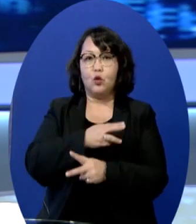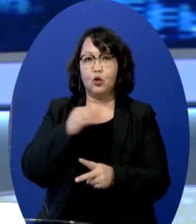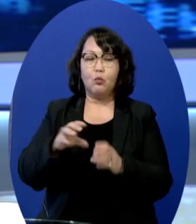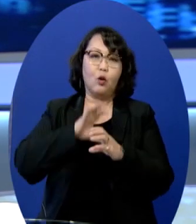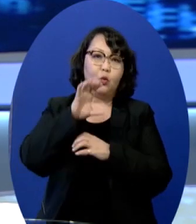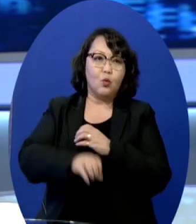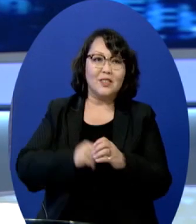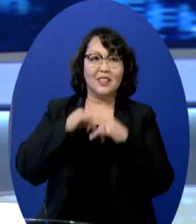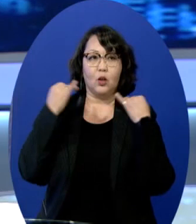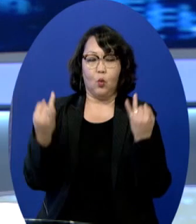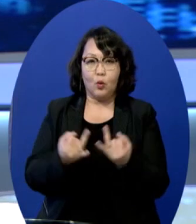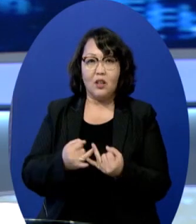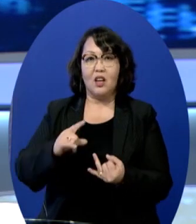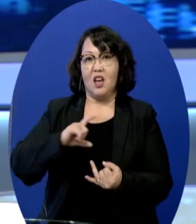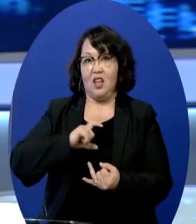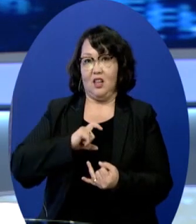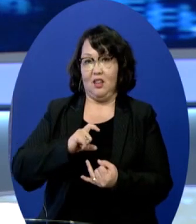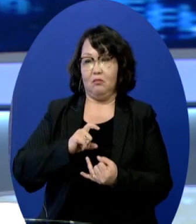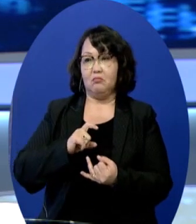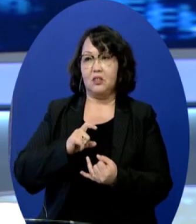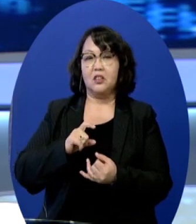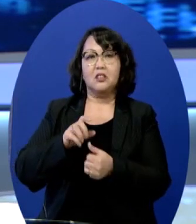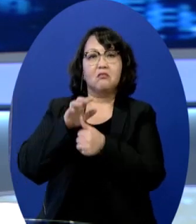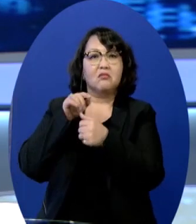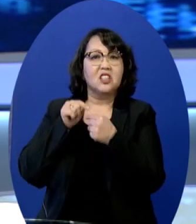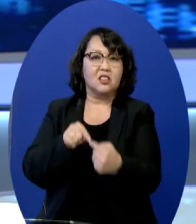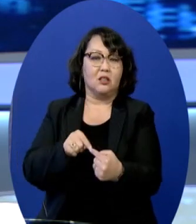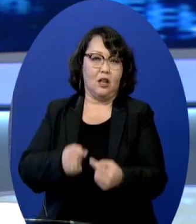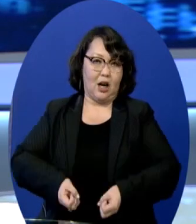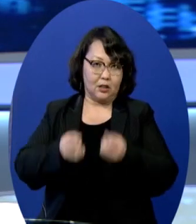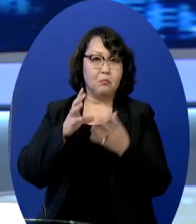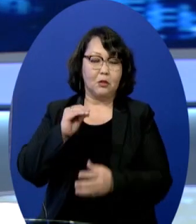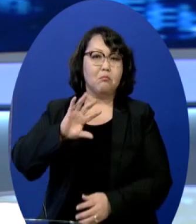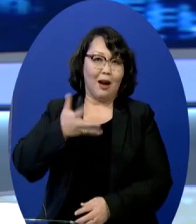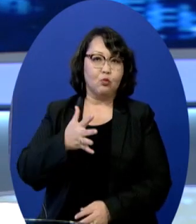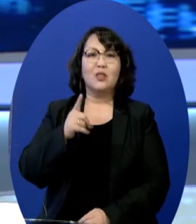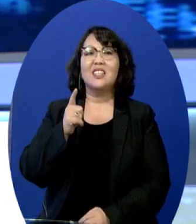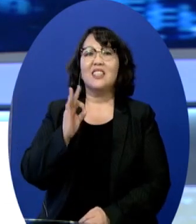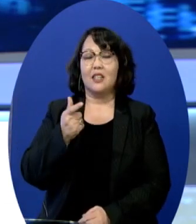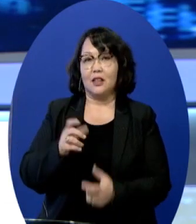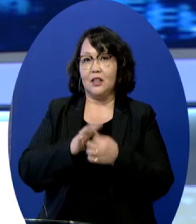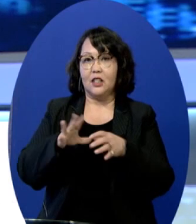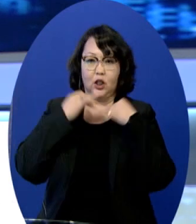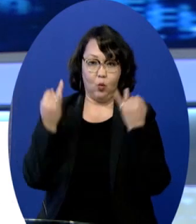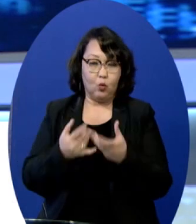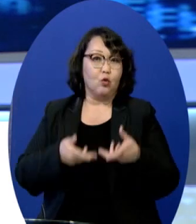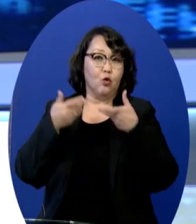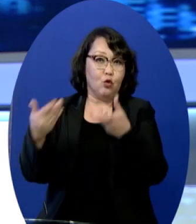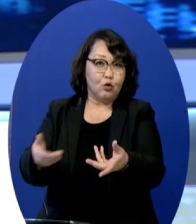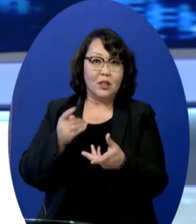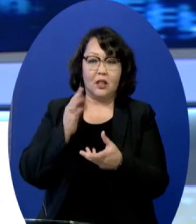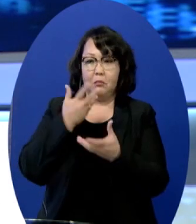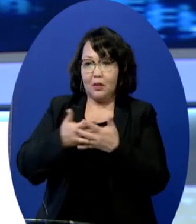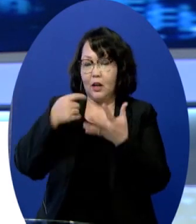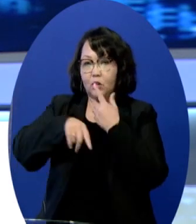парламентын гишүүдийн эдлдэг ирэхэд халдсан байж магадгүй гэсэн үндсэлээр хэрэг нээсэн байна. Хэрэг нээсэн тухайгаа улсын хурлд мэдгдсэн хэргийг судлах ажлын